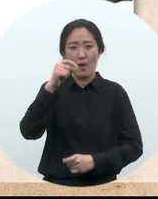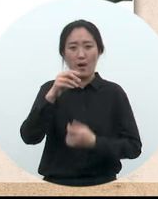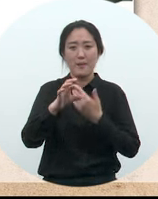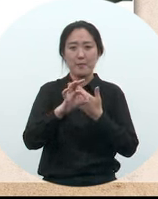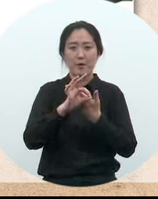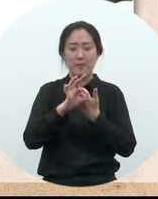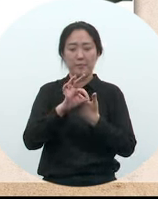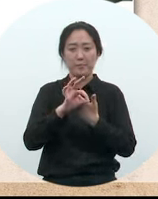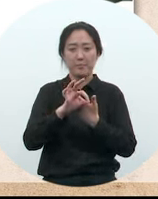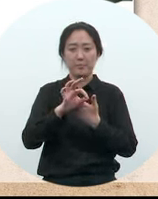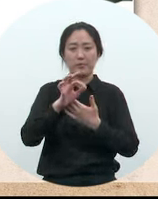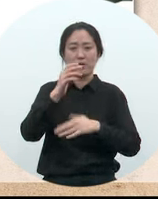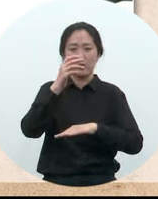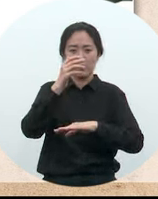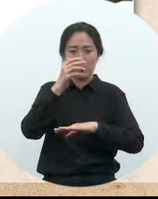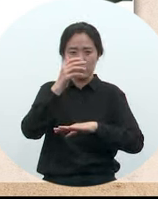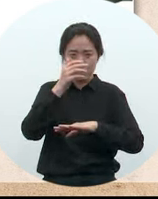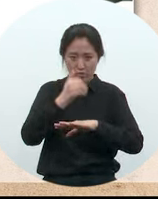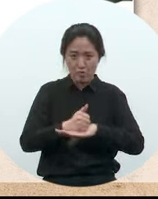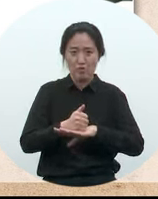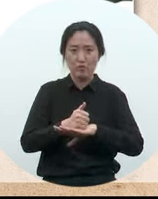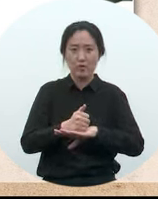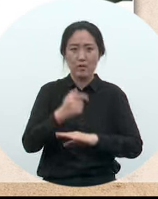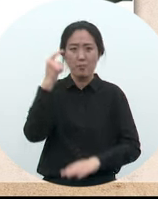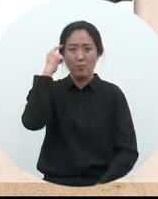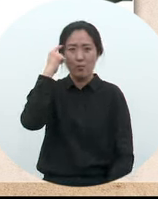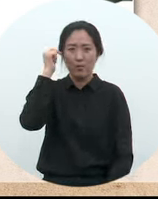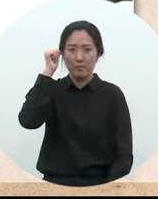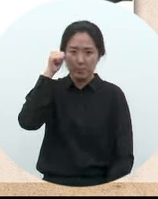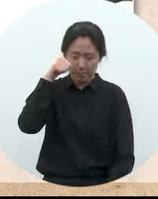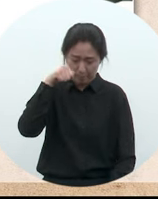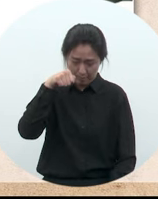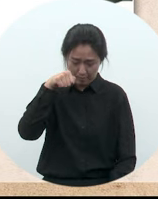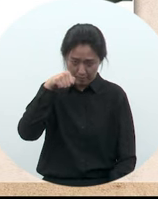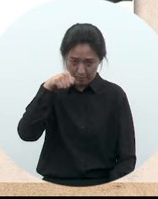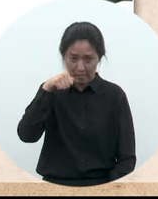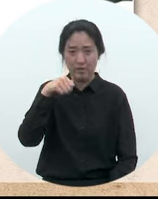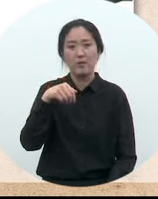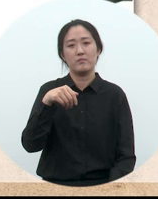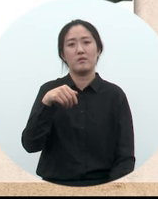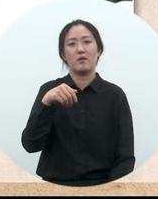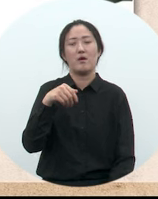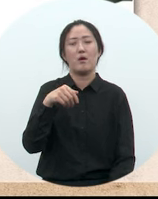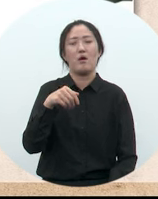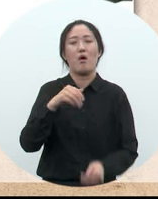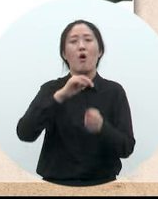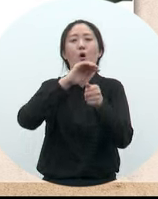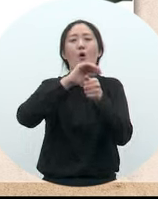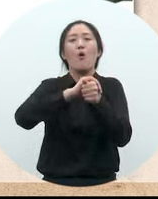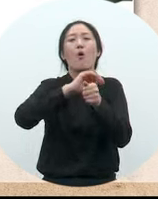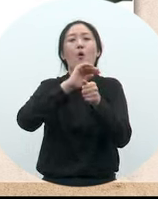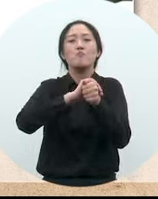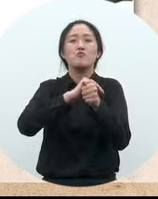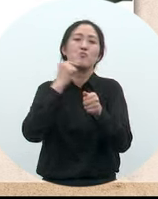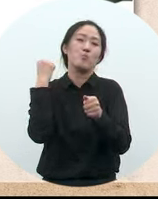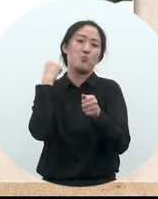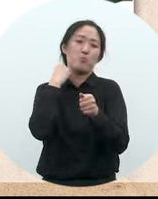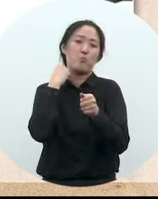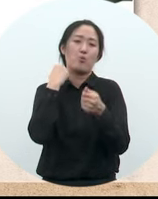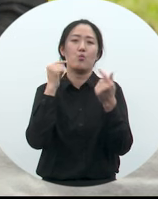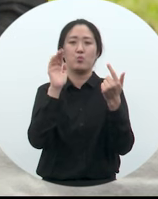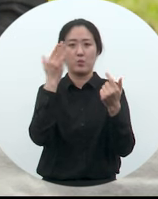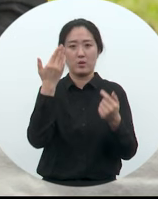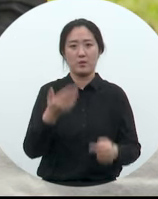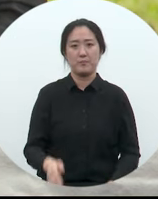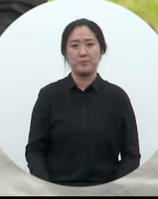상태가 오랫동안 지속이 되면은 결국 목이 앞으로 쑥 쑤시면서 우리가 흔히들 말하는 거북목 증후군이 될